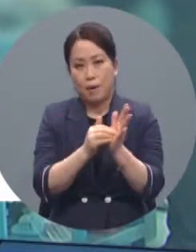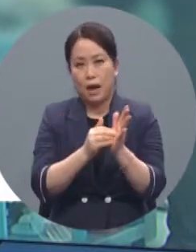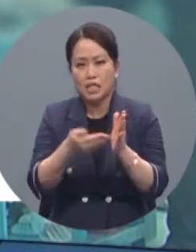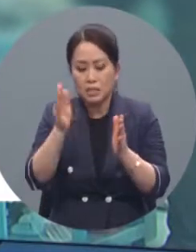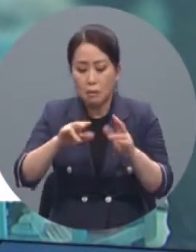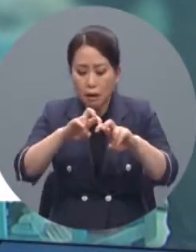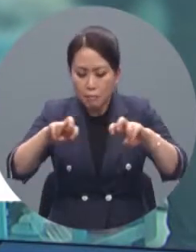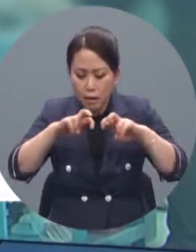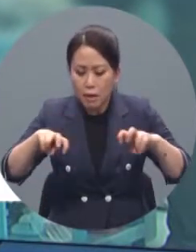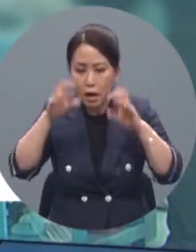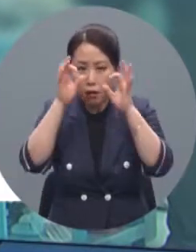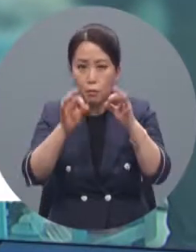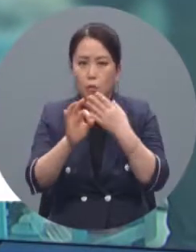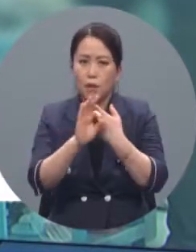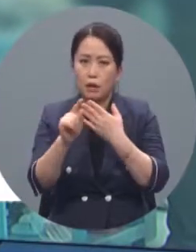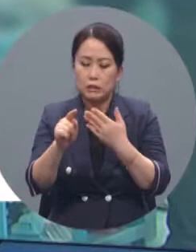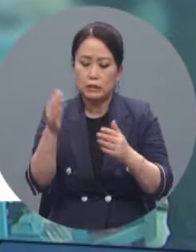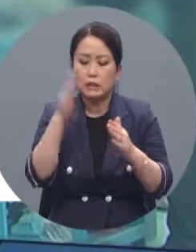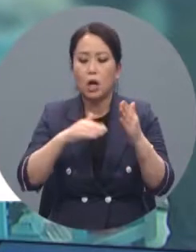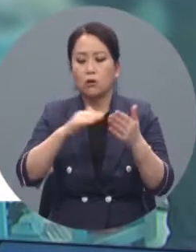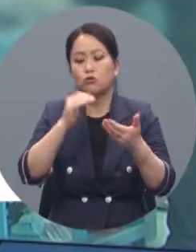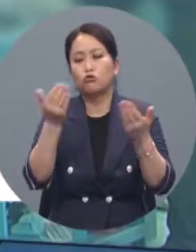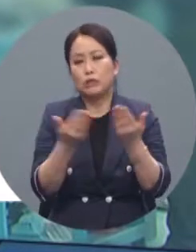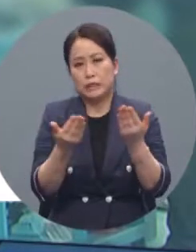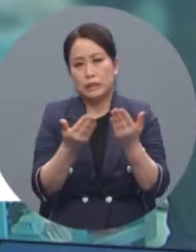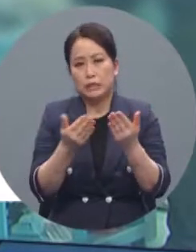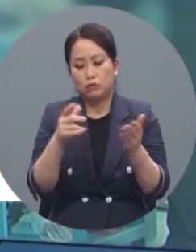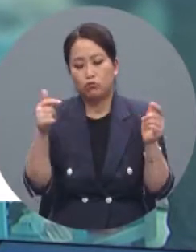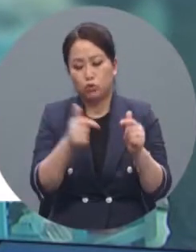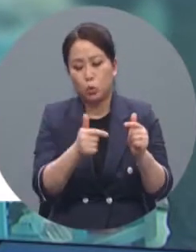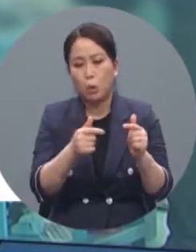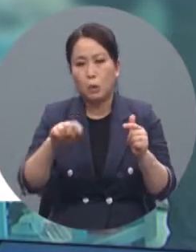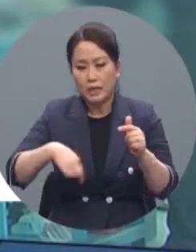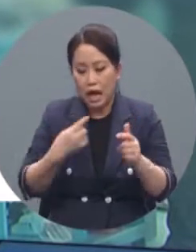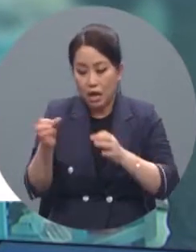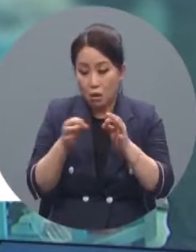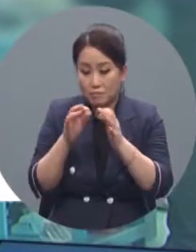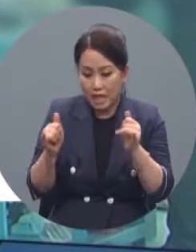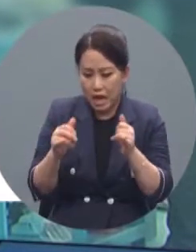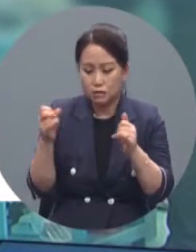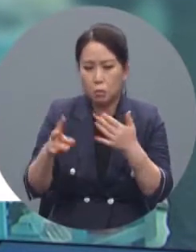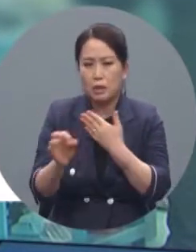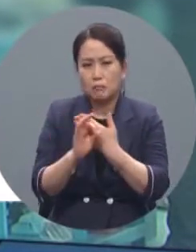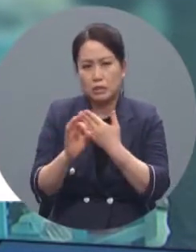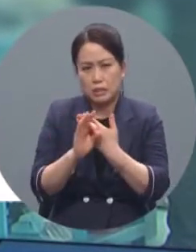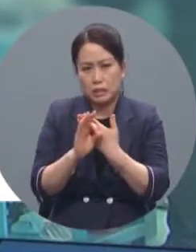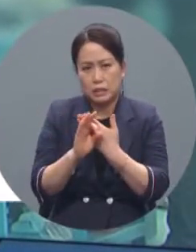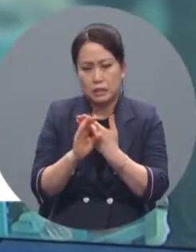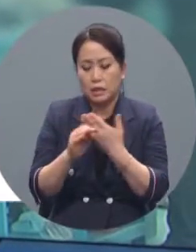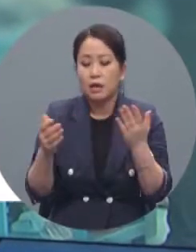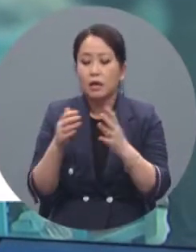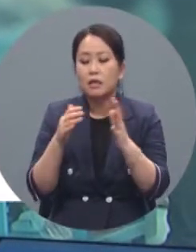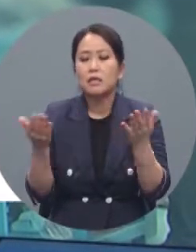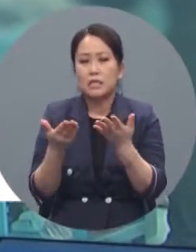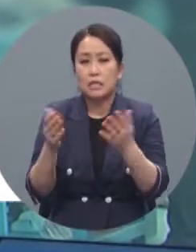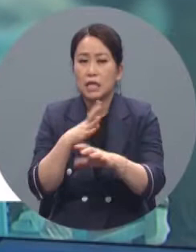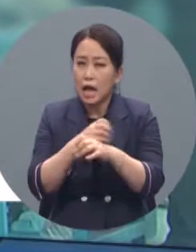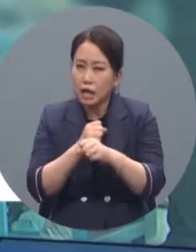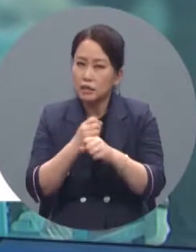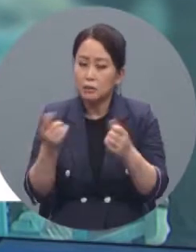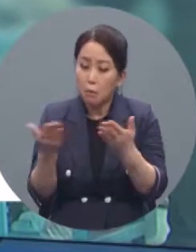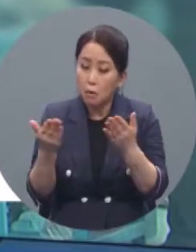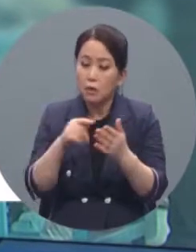속을 들여다보면 정규직 일자리는 줄고 자영업자와 임시직이 많아져서 마냥 긍정적이지만은